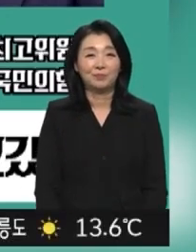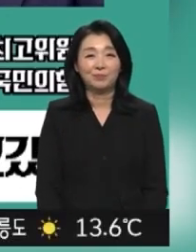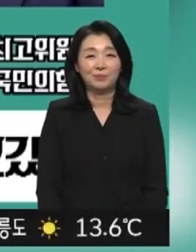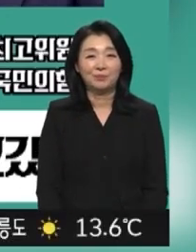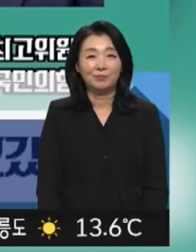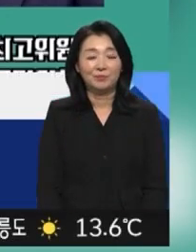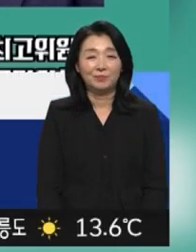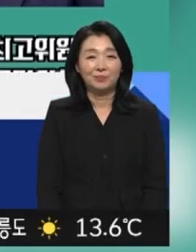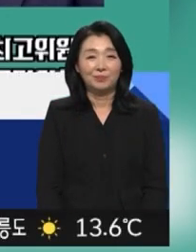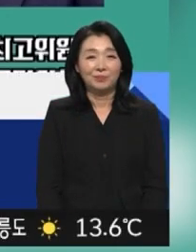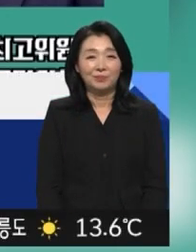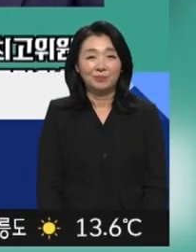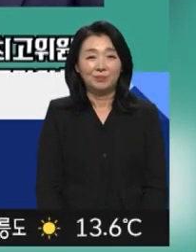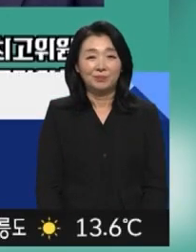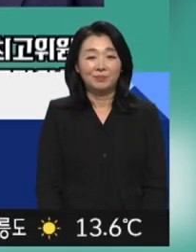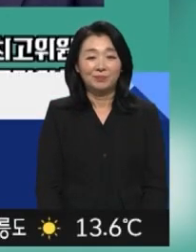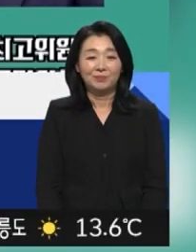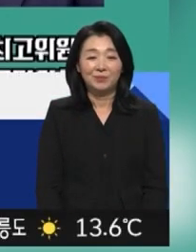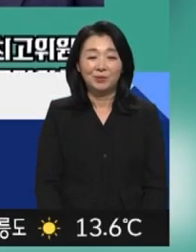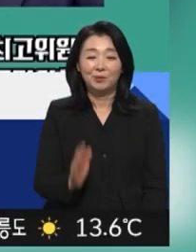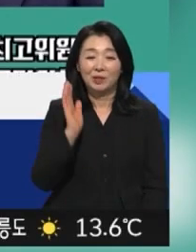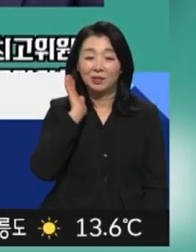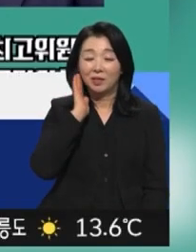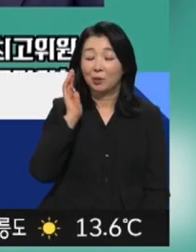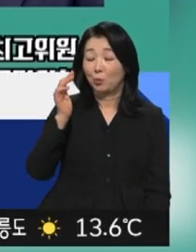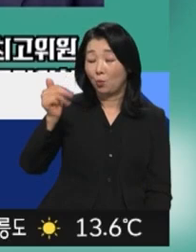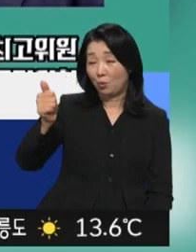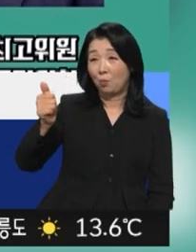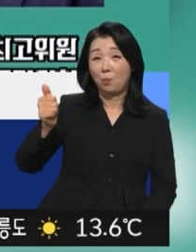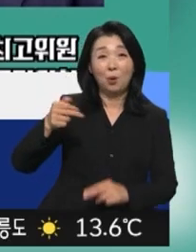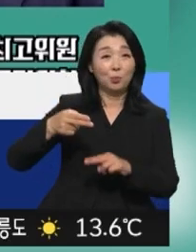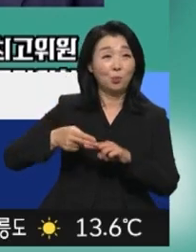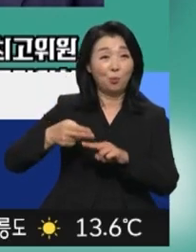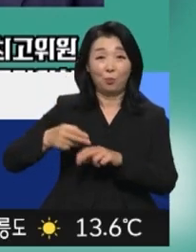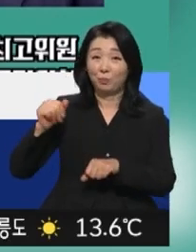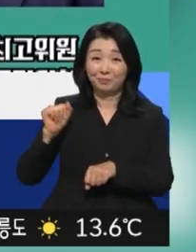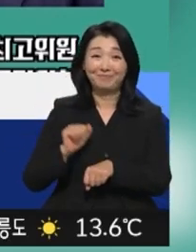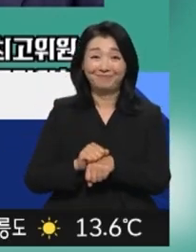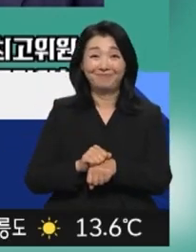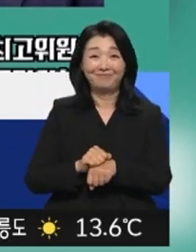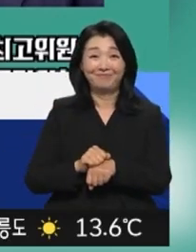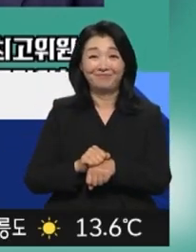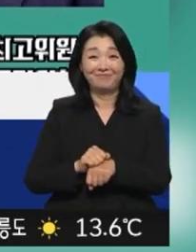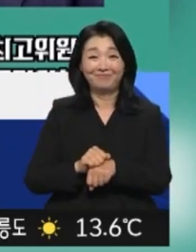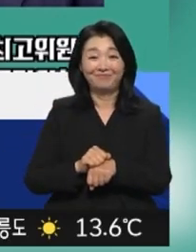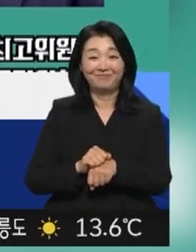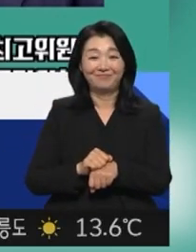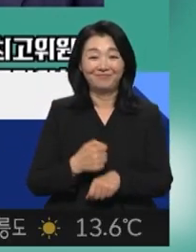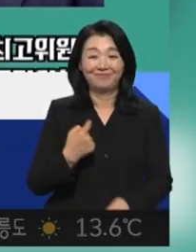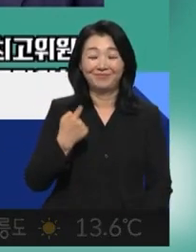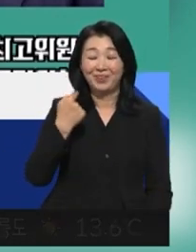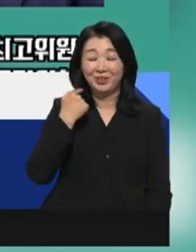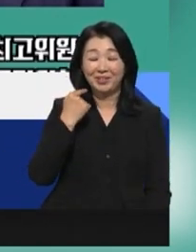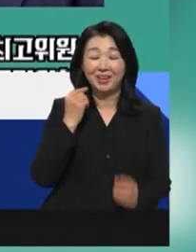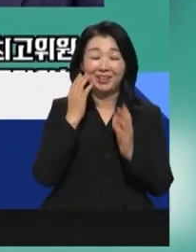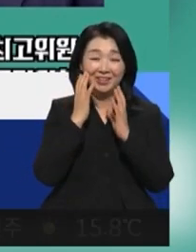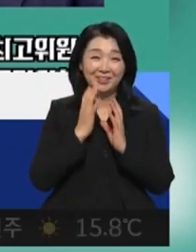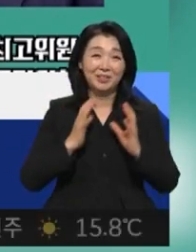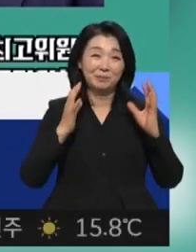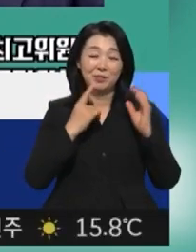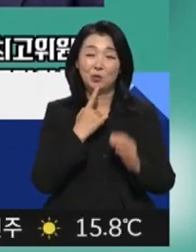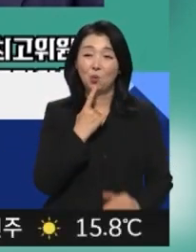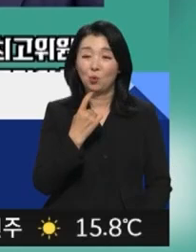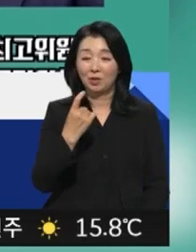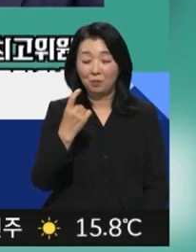글쎄요, 이게 이제 대통령 굉장히 요리에 조예가 깊은데요. 그러니까 어제 김치 콩나물국이